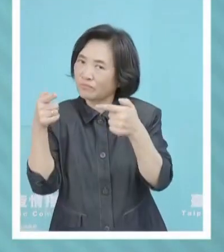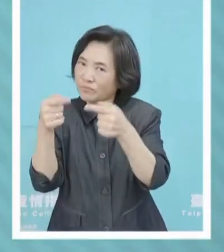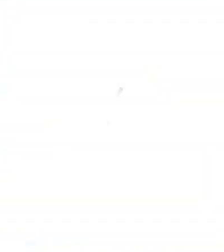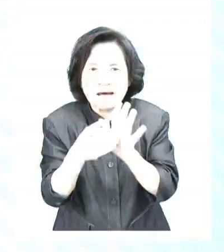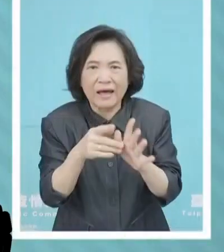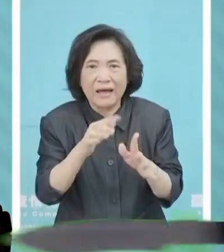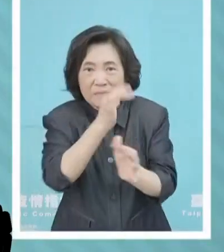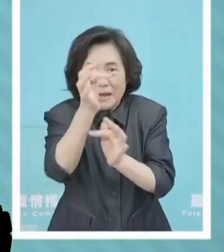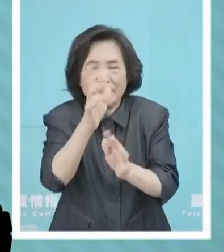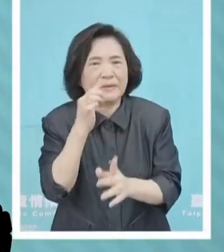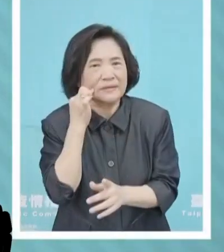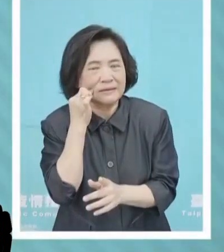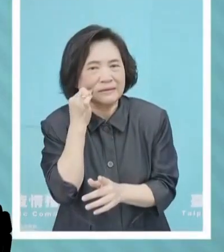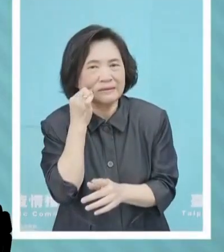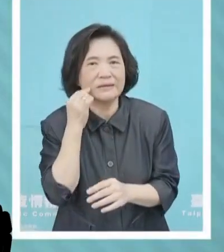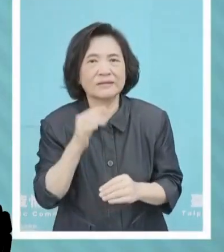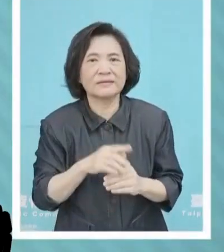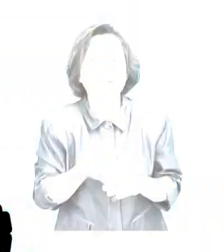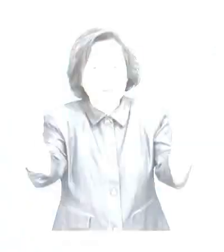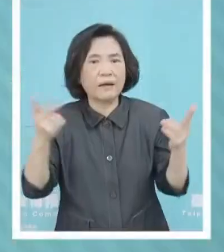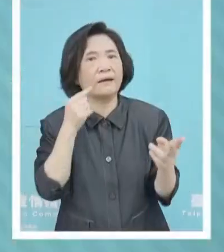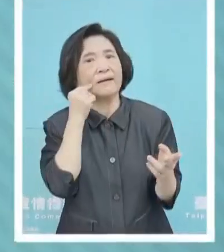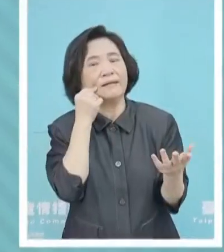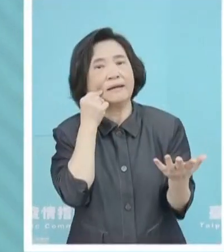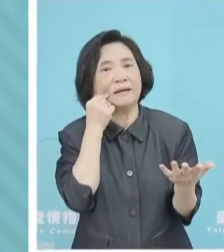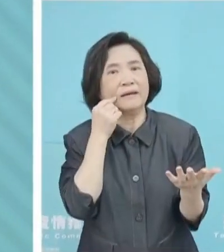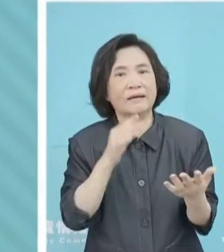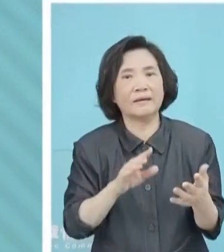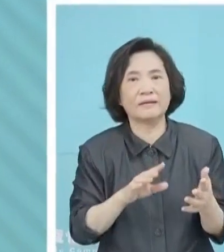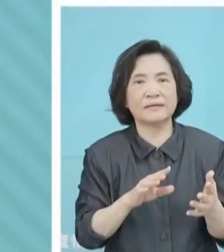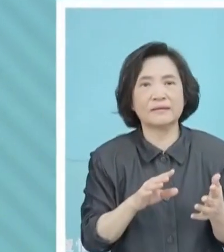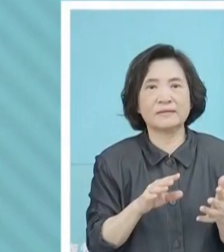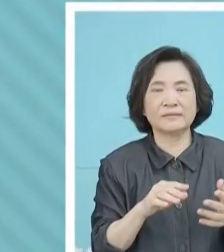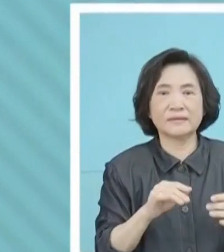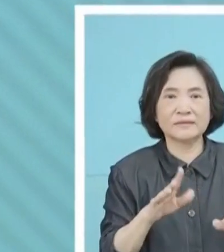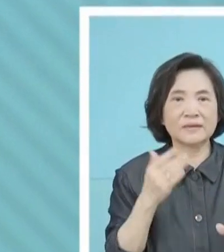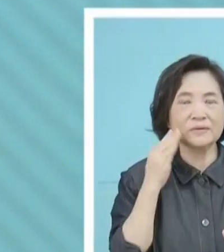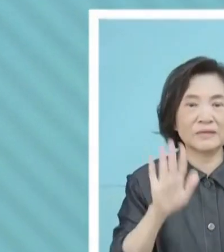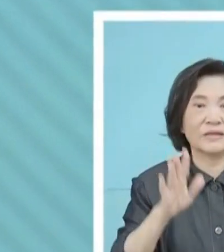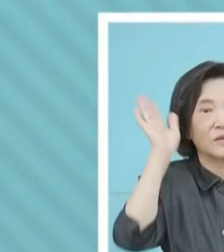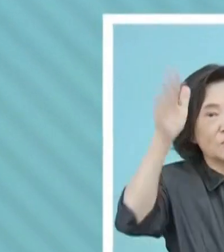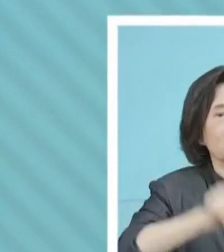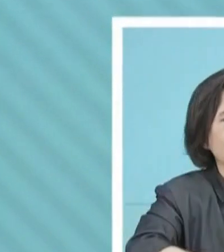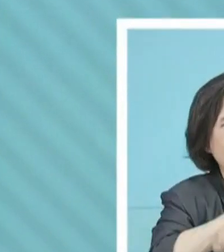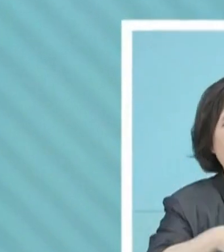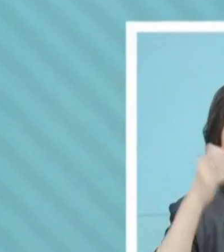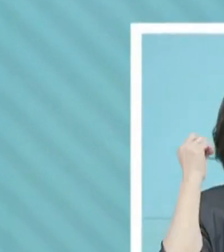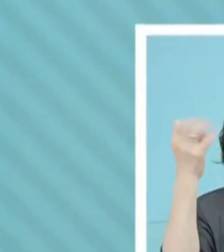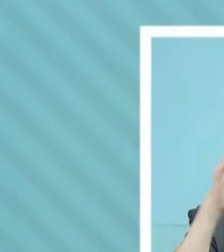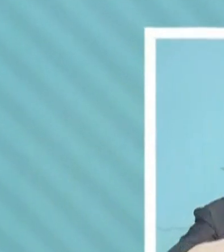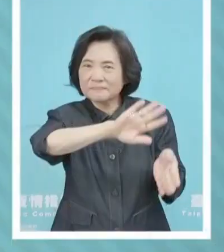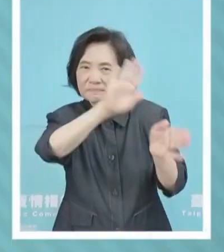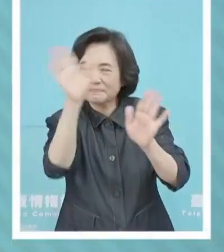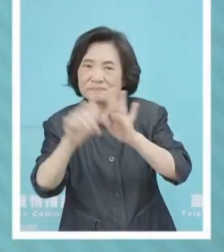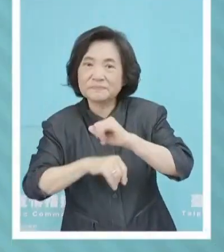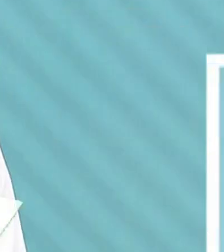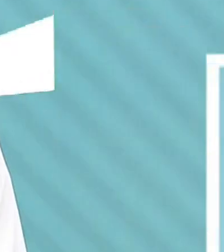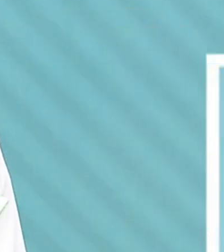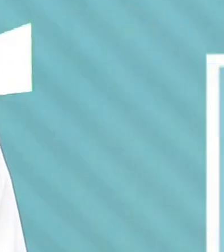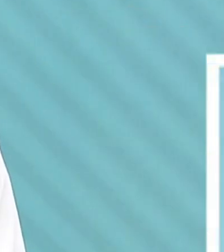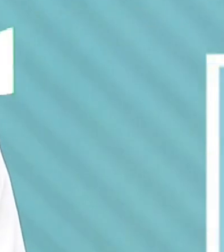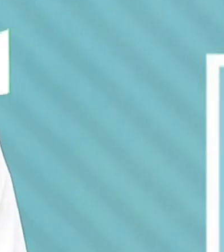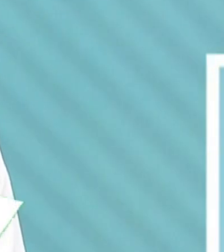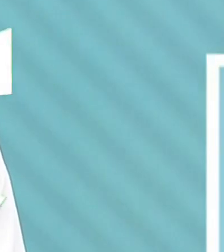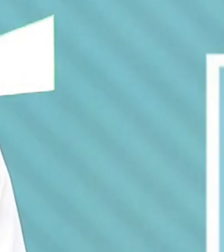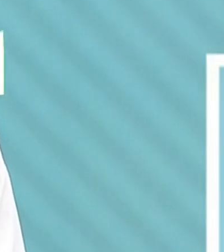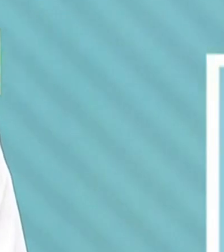防不胜防啊，清零是个目标了哈。不过哈，新常态你知道哈，新常态强调的是